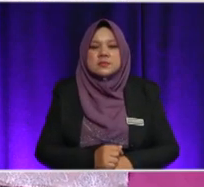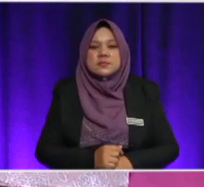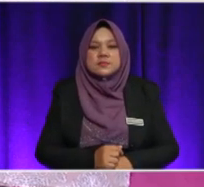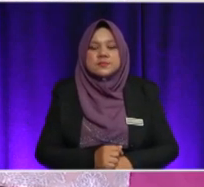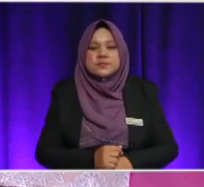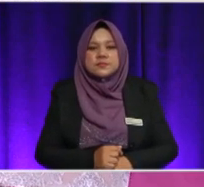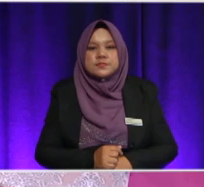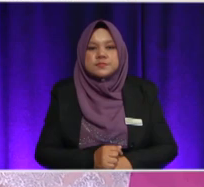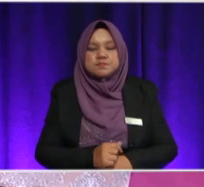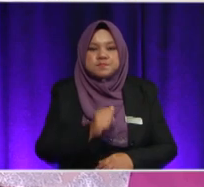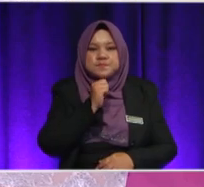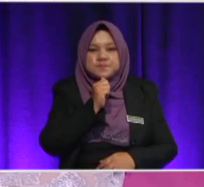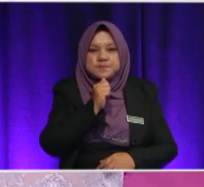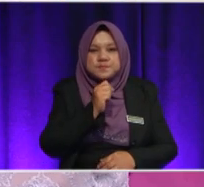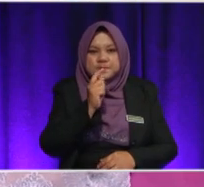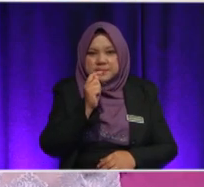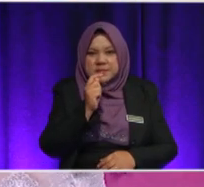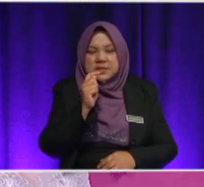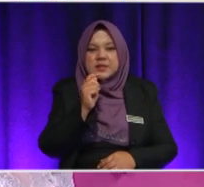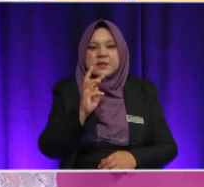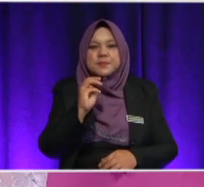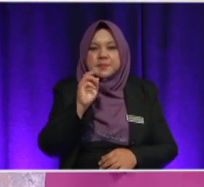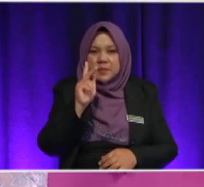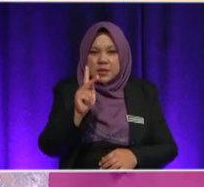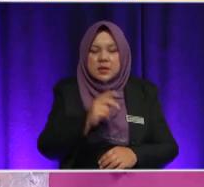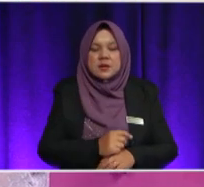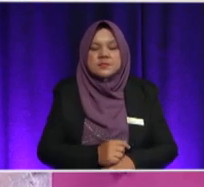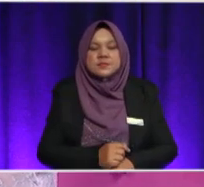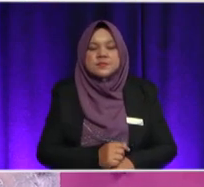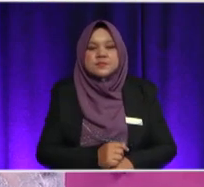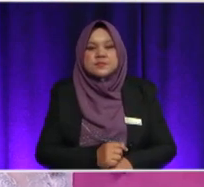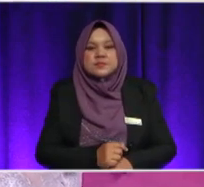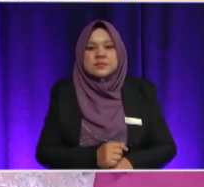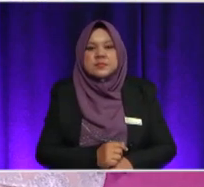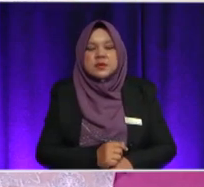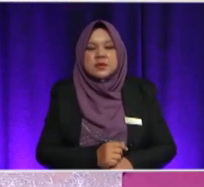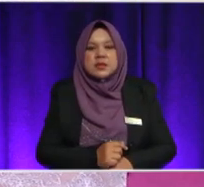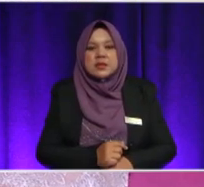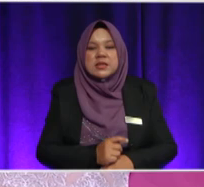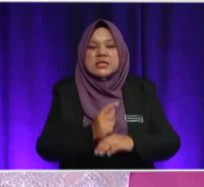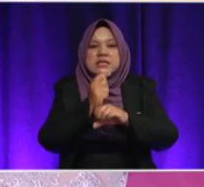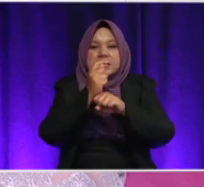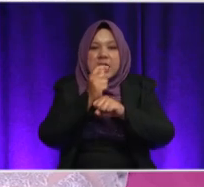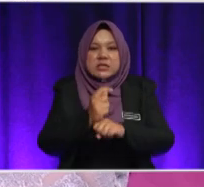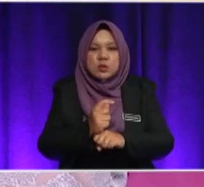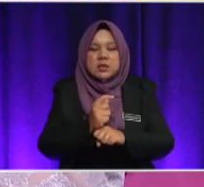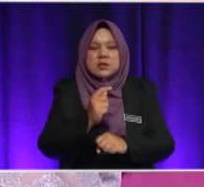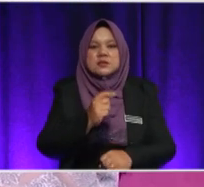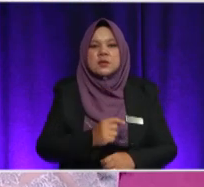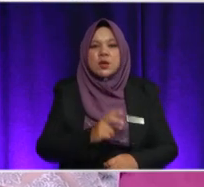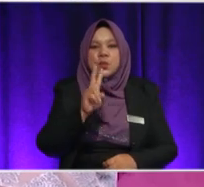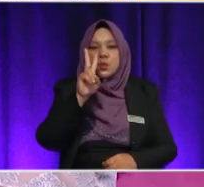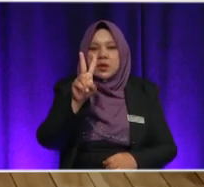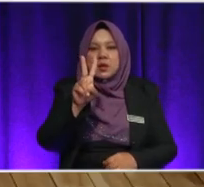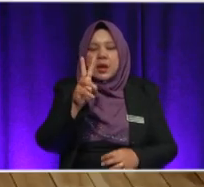komunikasi tetapi adalah 3 mati adalah tradisioner yang